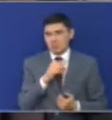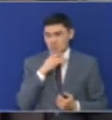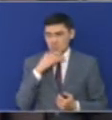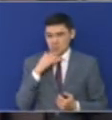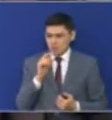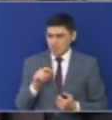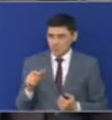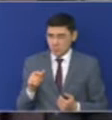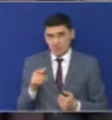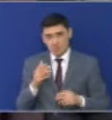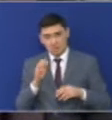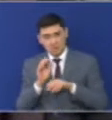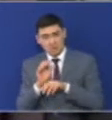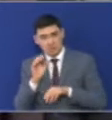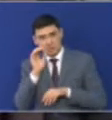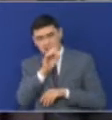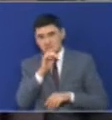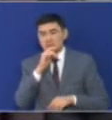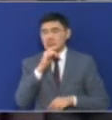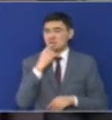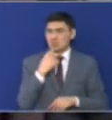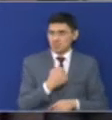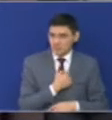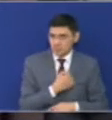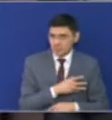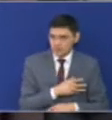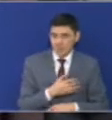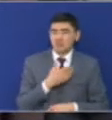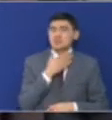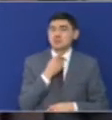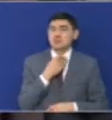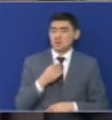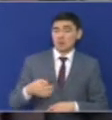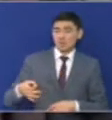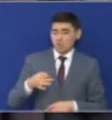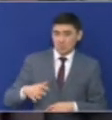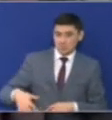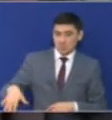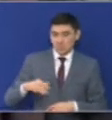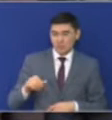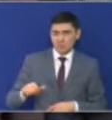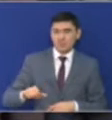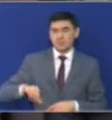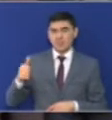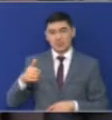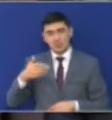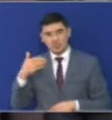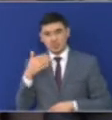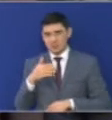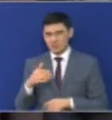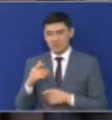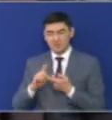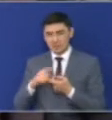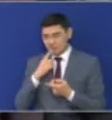нашего региона на фронт. Семипалатинская область занимала одно из первых мест республики по подготовке